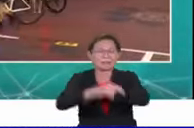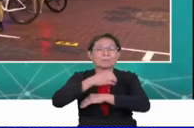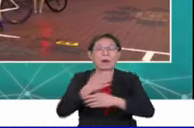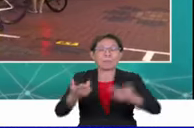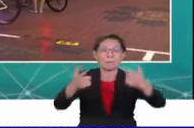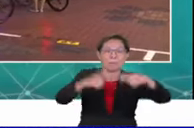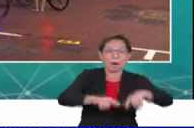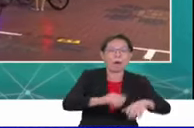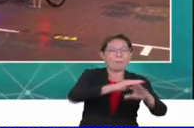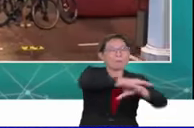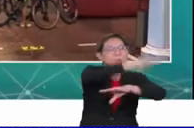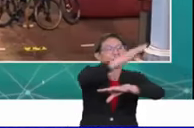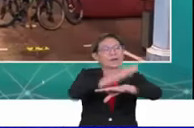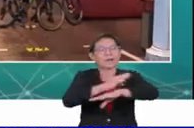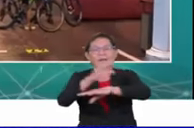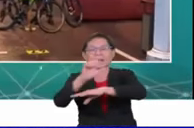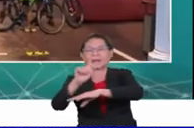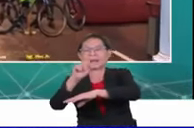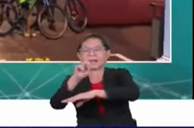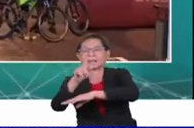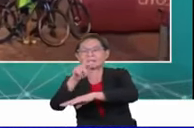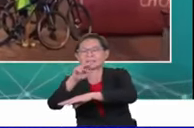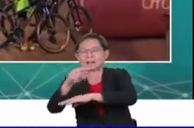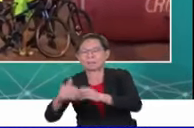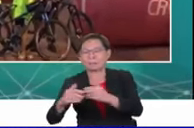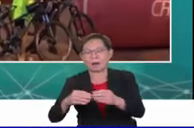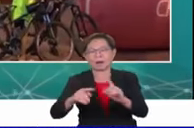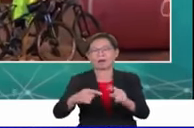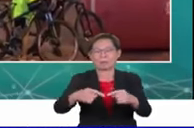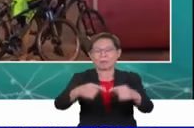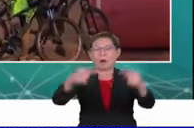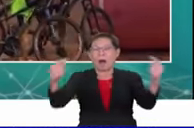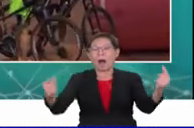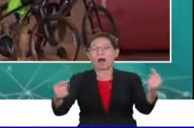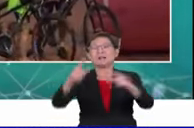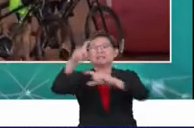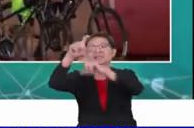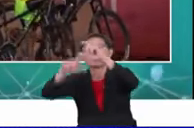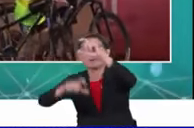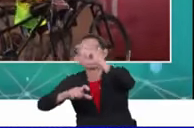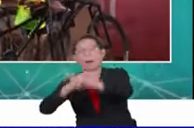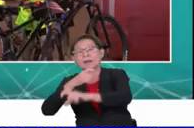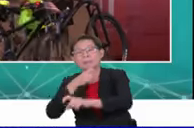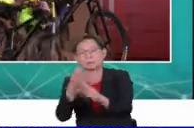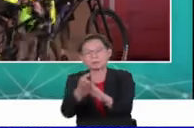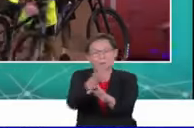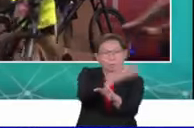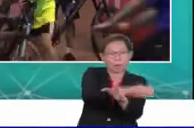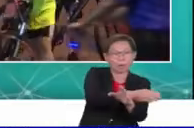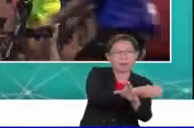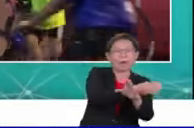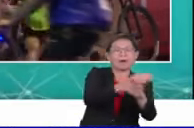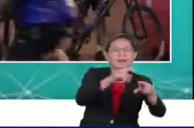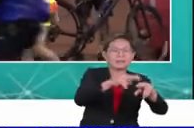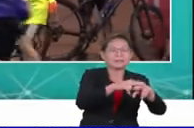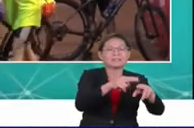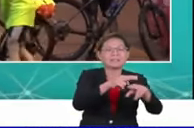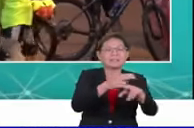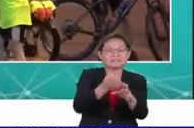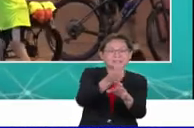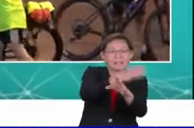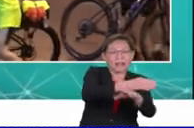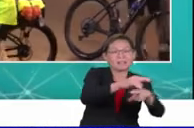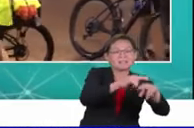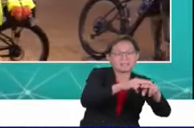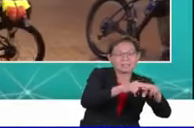Panglima Bukit Gantang Wahab, iaitu berhadapan dengan Dewan Bandaraya Ipoh dan bersebelahan Stesen Kereta Api Ipoh.